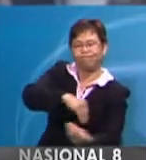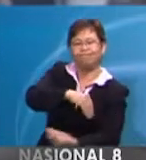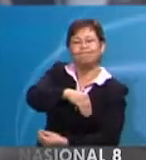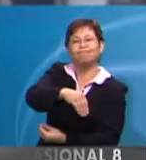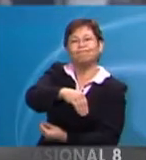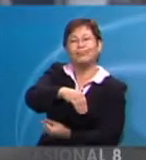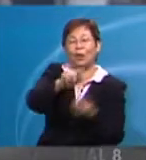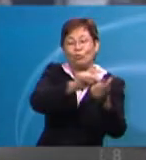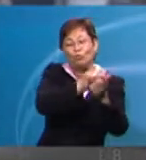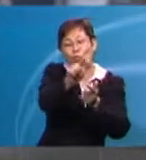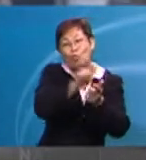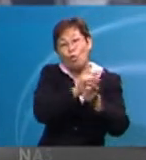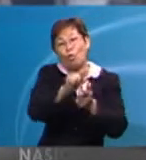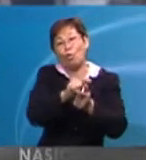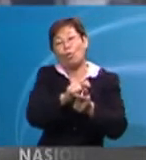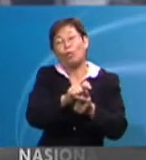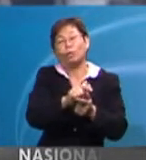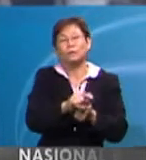mereka yang lulus dalam bidang